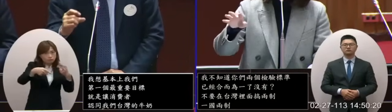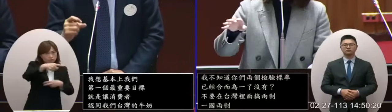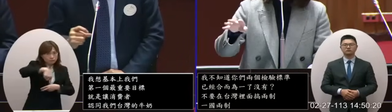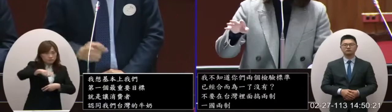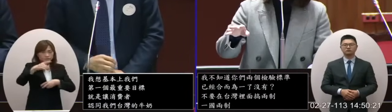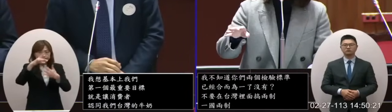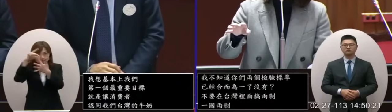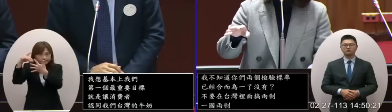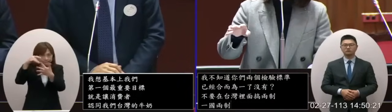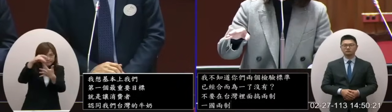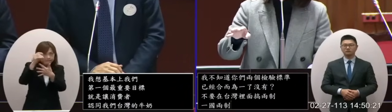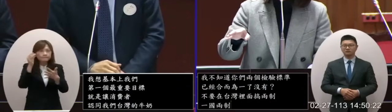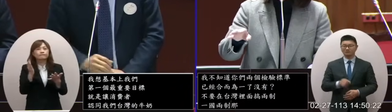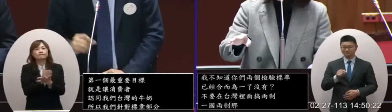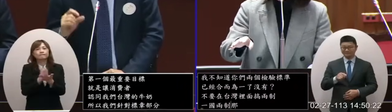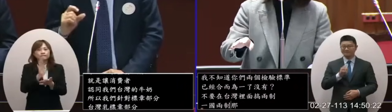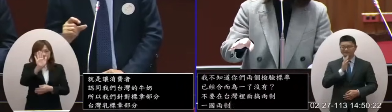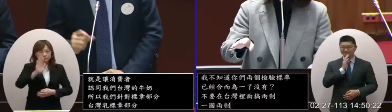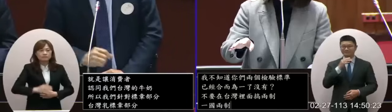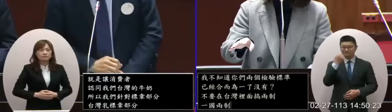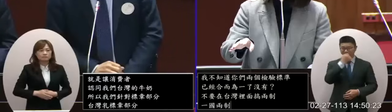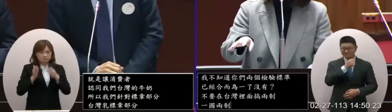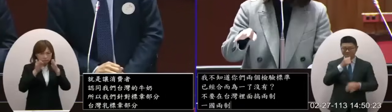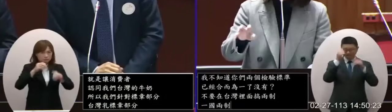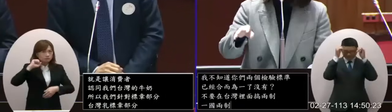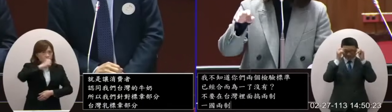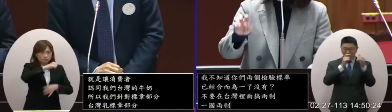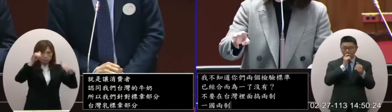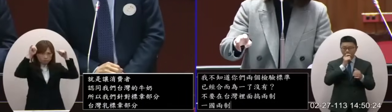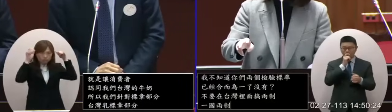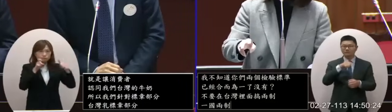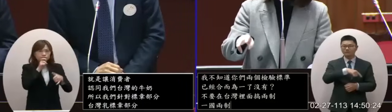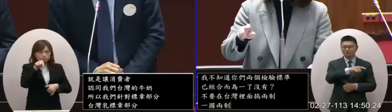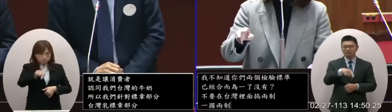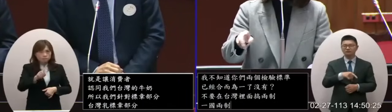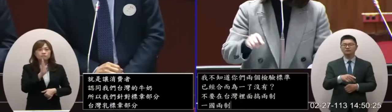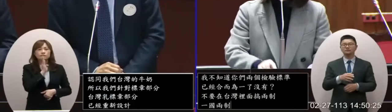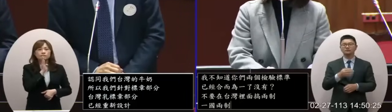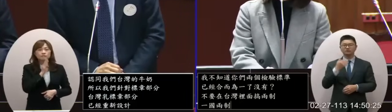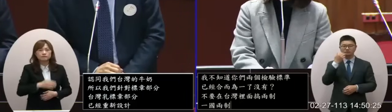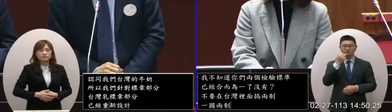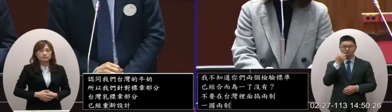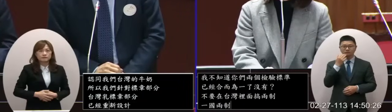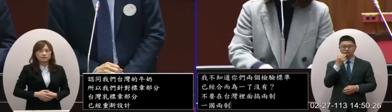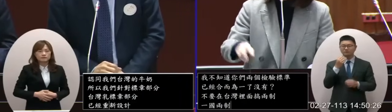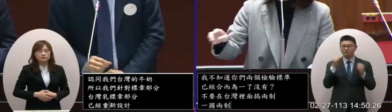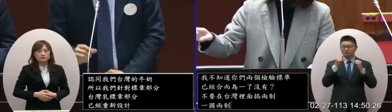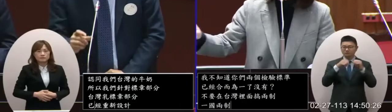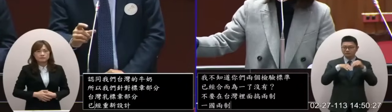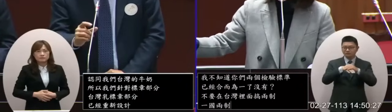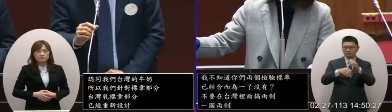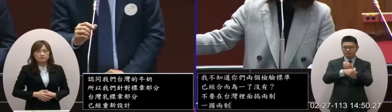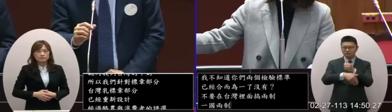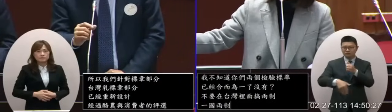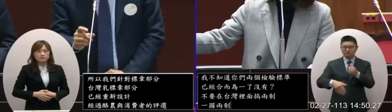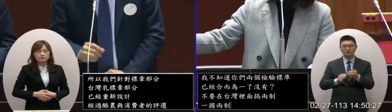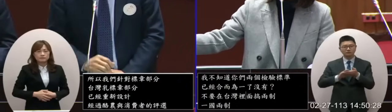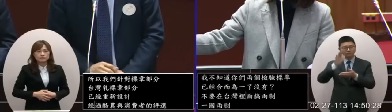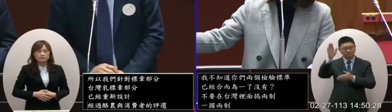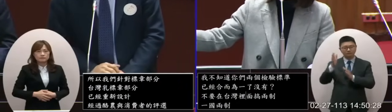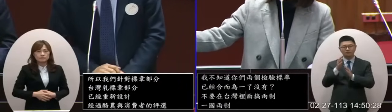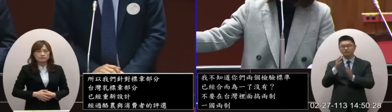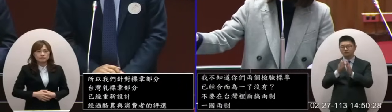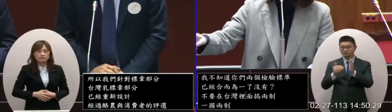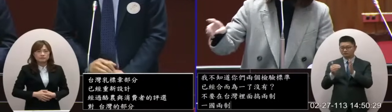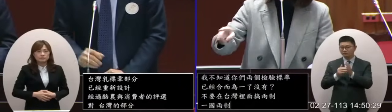一个评选。 那是就台湾鲜乳的部分， 对台湾的部分，对。 那但是如果进入冷链系统呢？未来纽西兰的